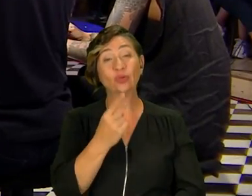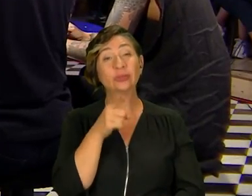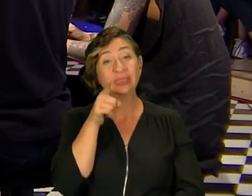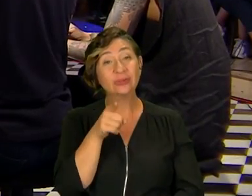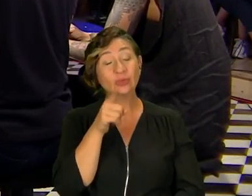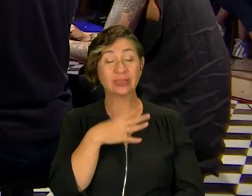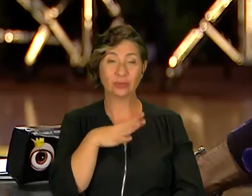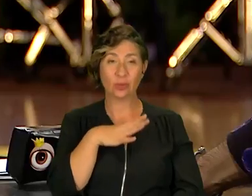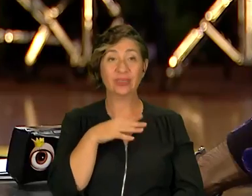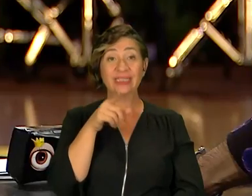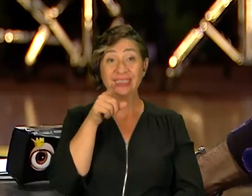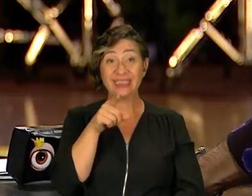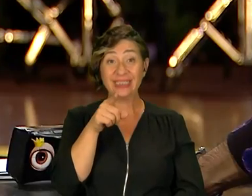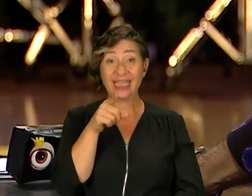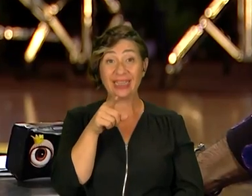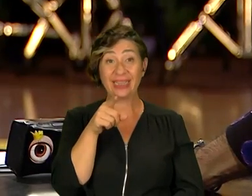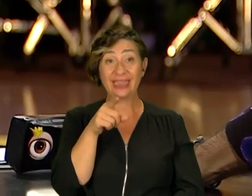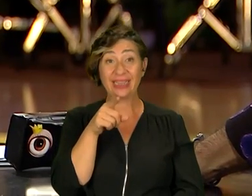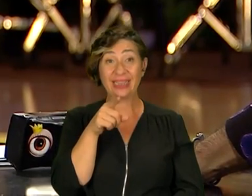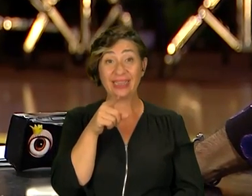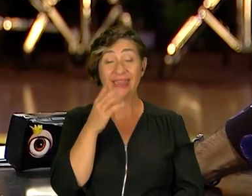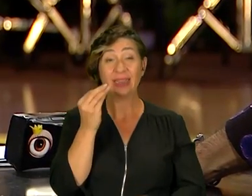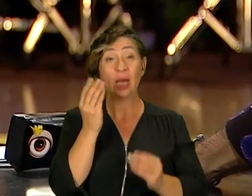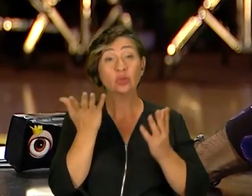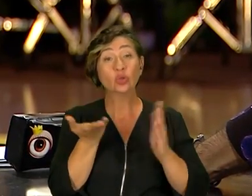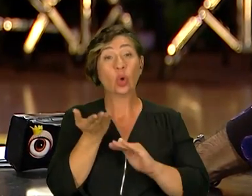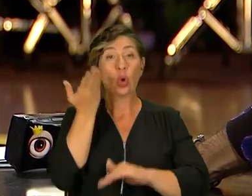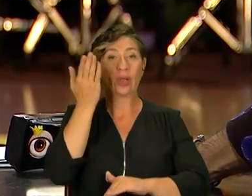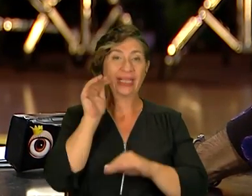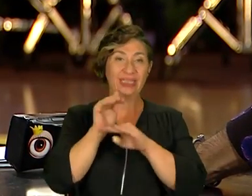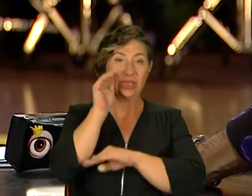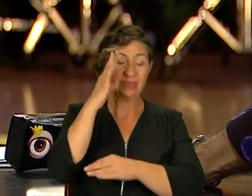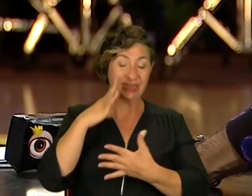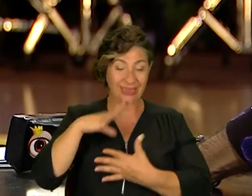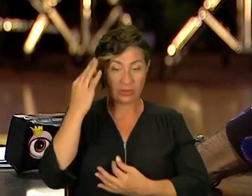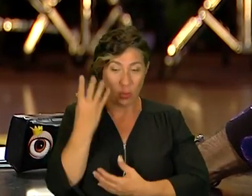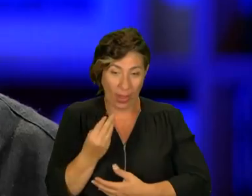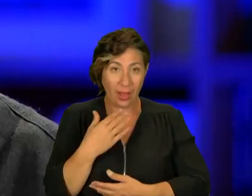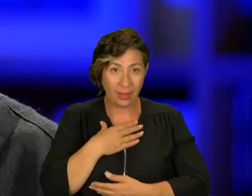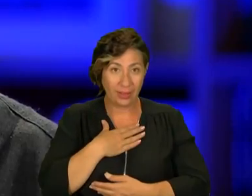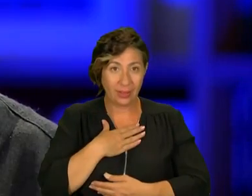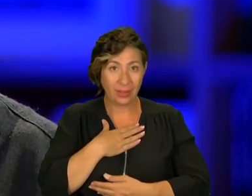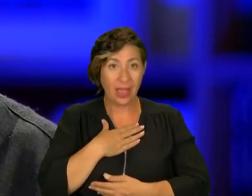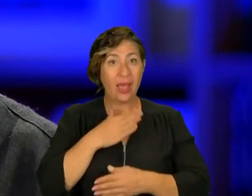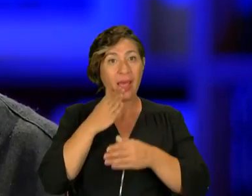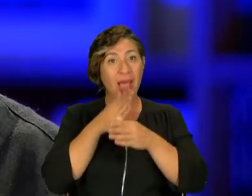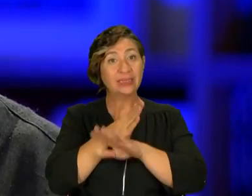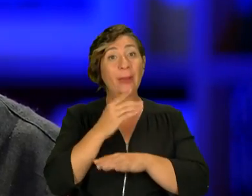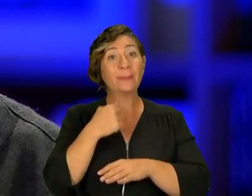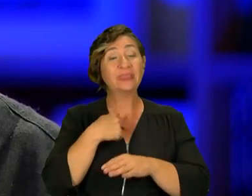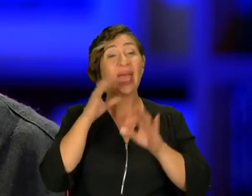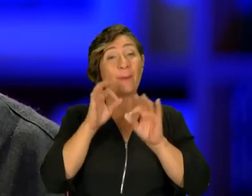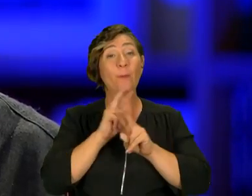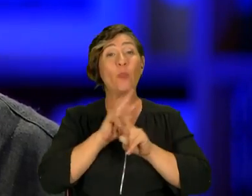isteyeceğim şu. Sizden daha çok yaşamış bir insan olarak öyle ya da böyle aslında biz